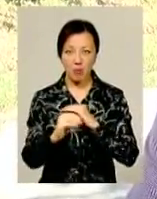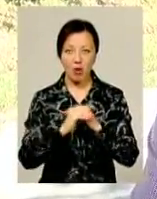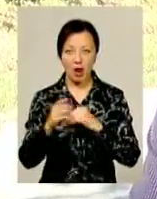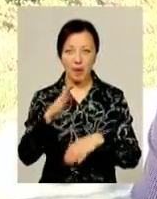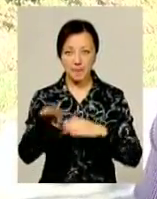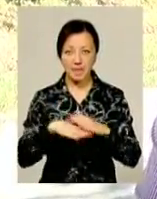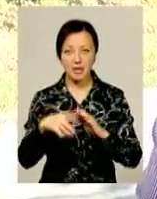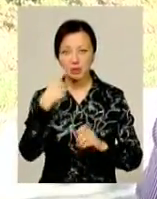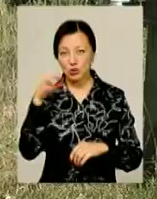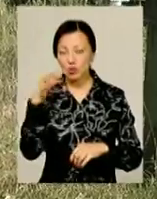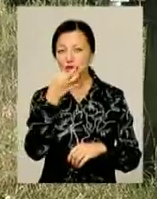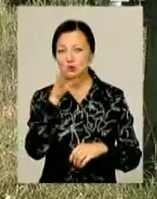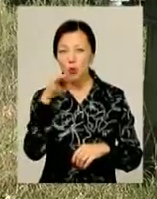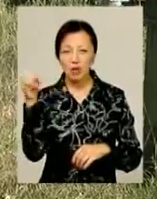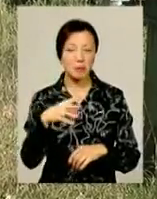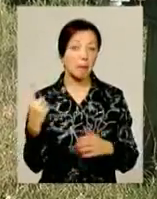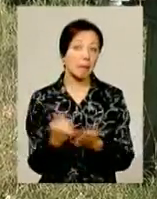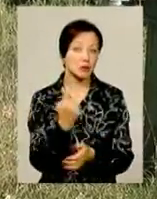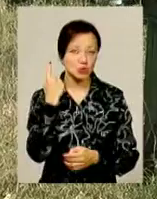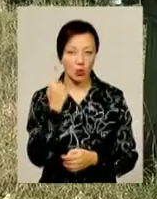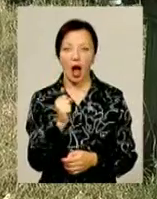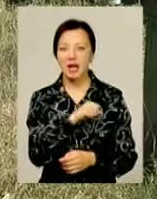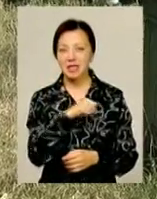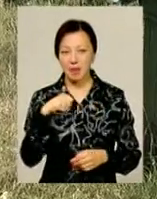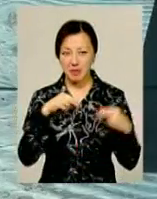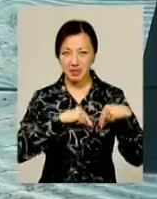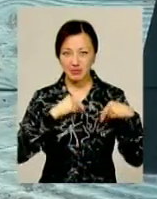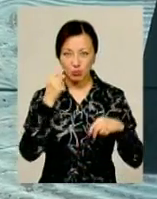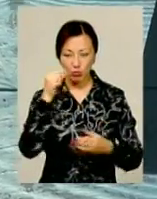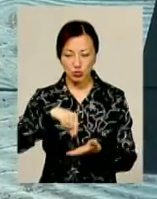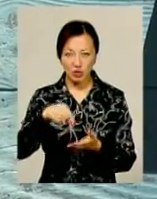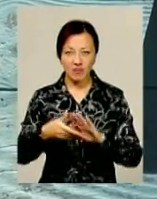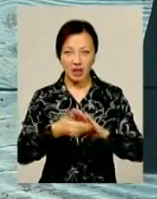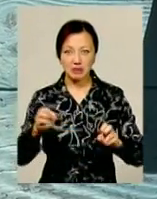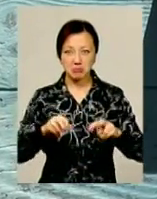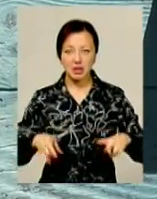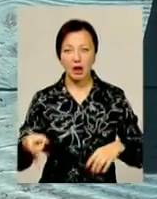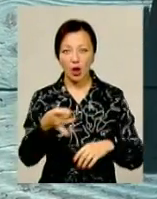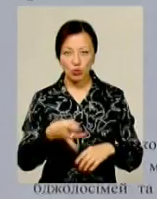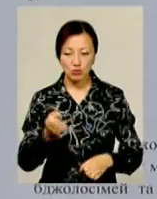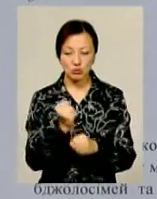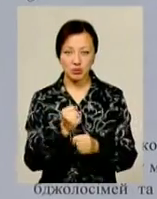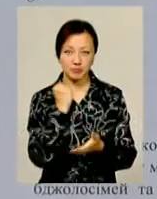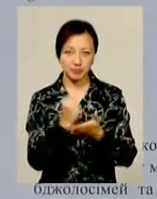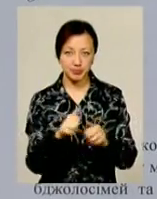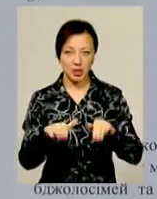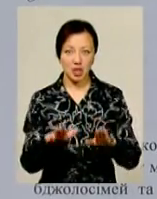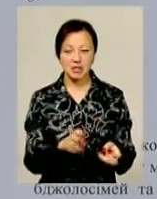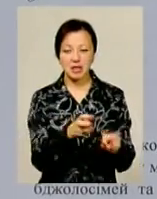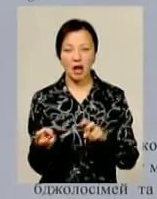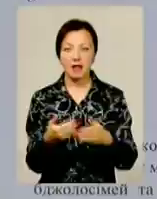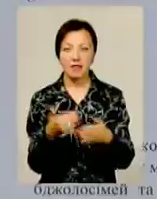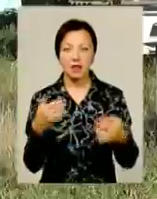то, каже, вперше про це чує. А от самі бджолярі не сиділи, склавши рук, викликали спеціалістів з району, котрі винесли вердикт. Комахи здихали